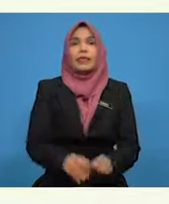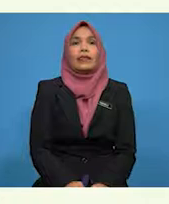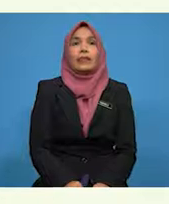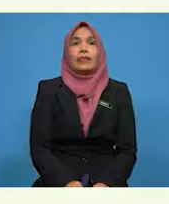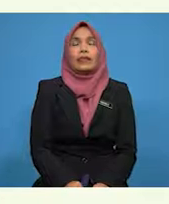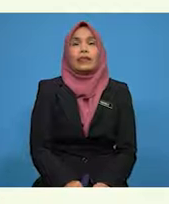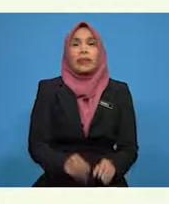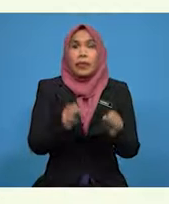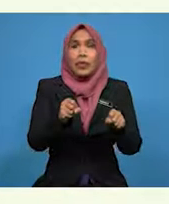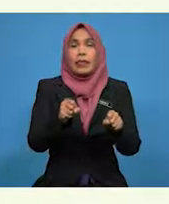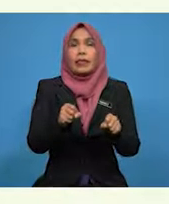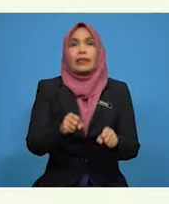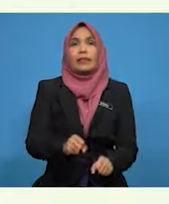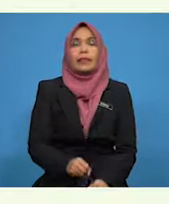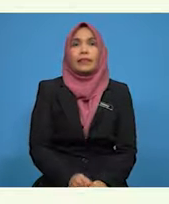dianggap bersesuaian.